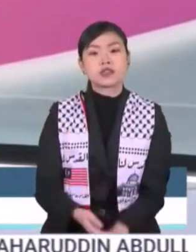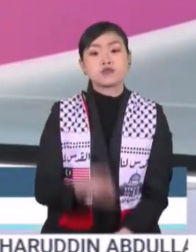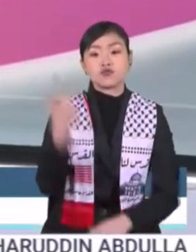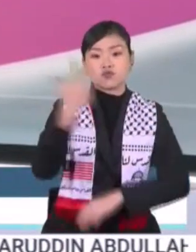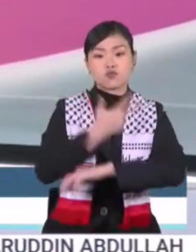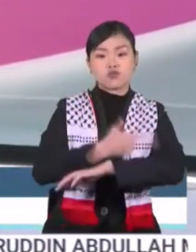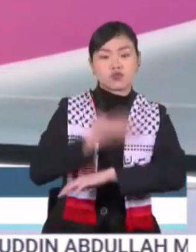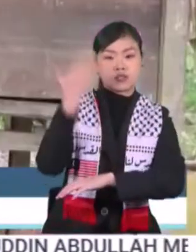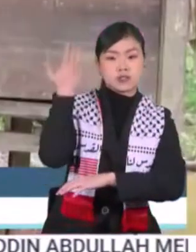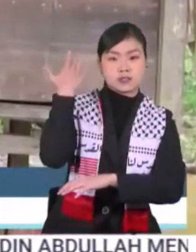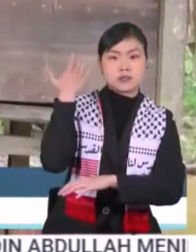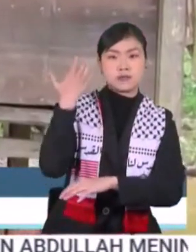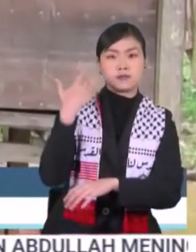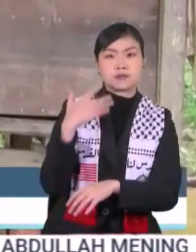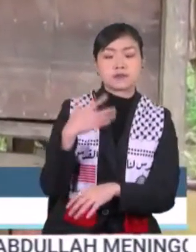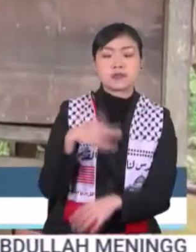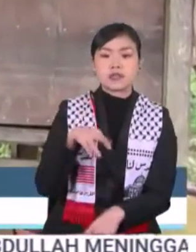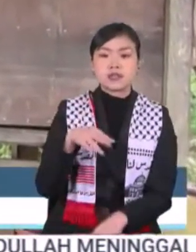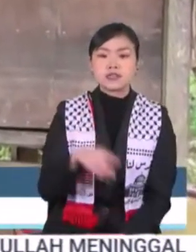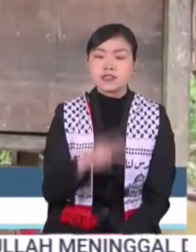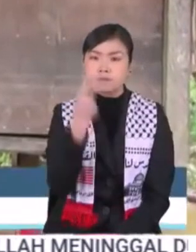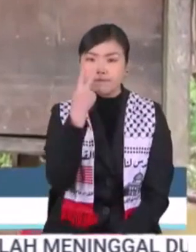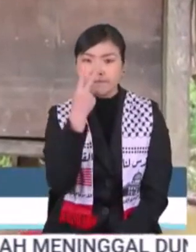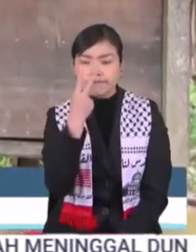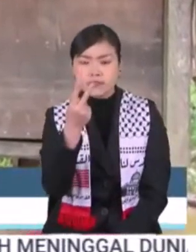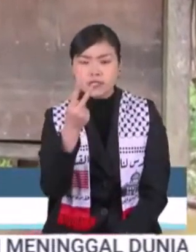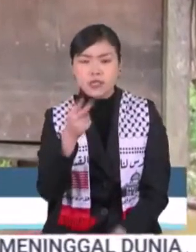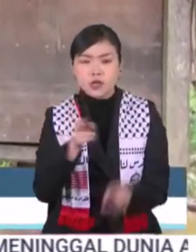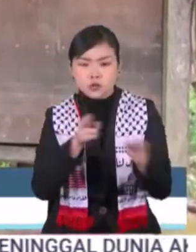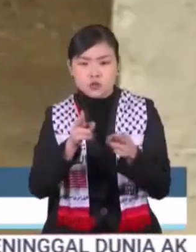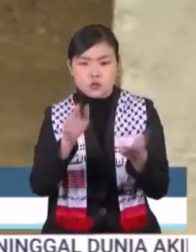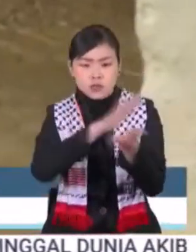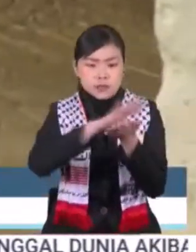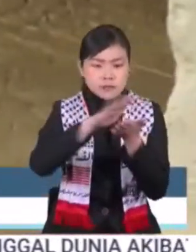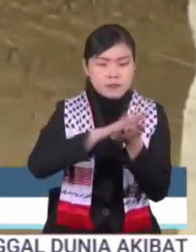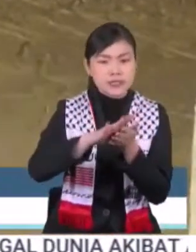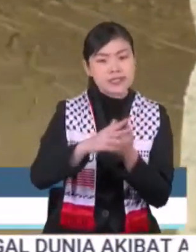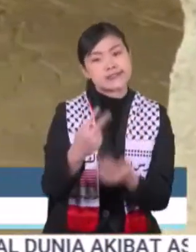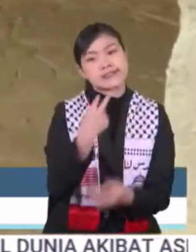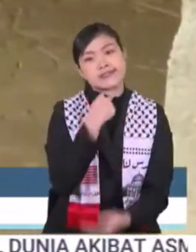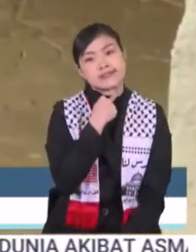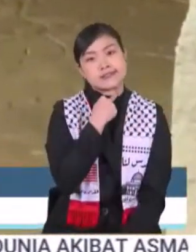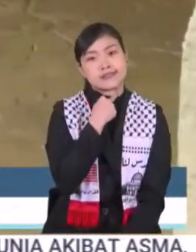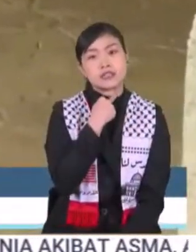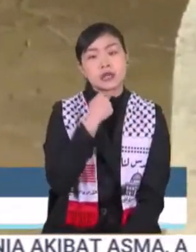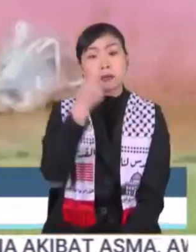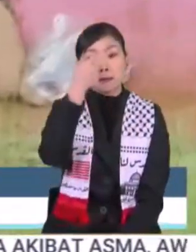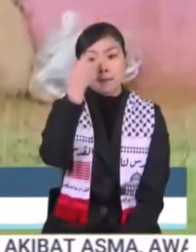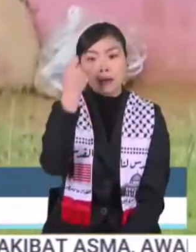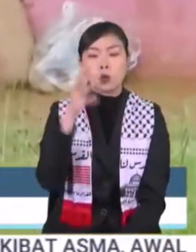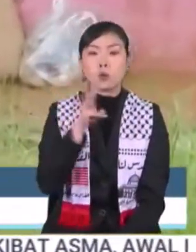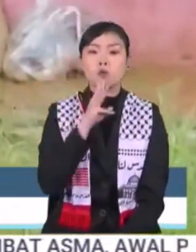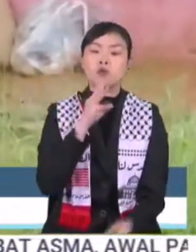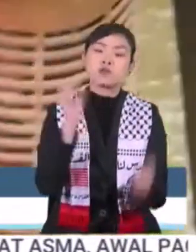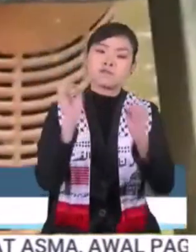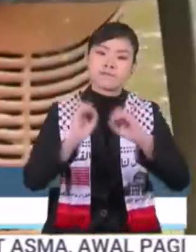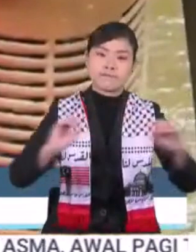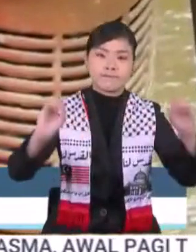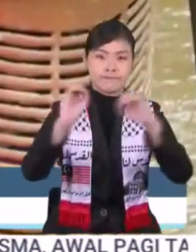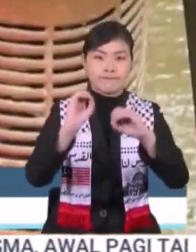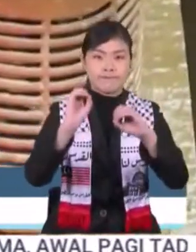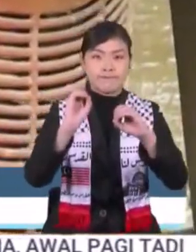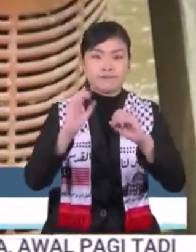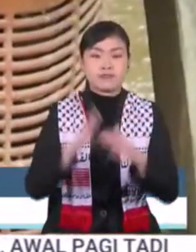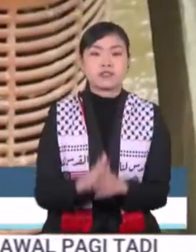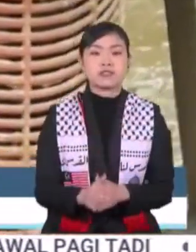lalu. Tinjauan RTM mendapati usaha mereka untuk membersihkan rumah masing-masing tergendala. Oleh sebab itu, mereka belum boleh pulang ke